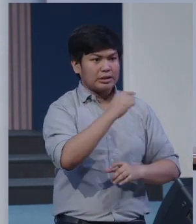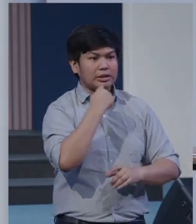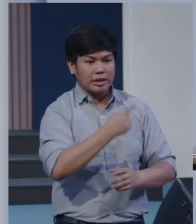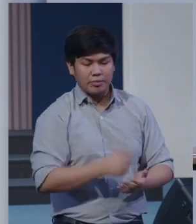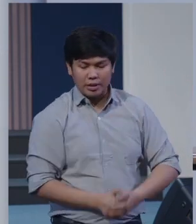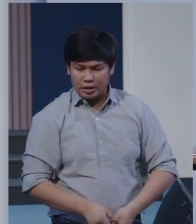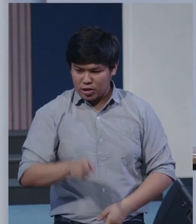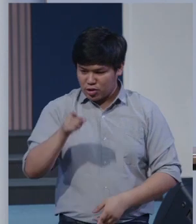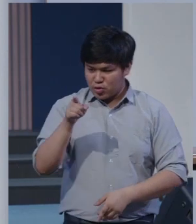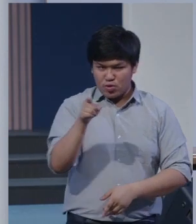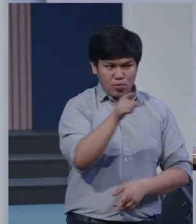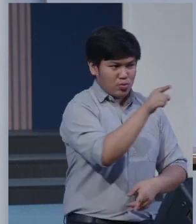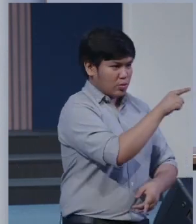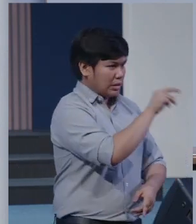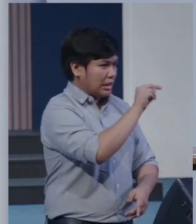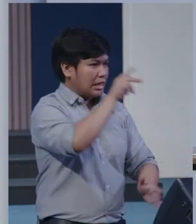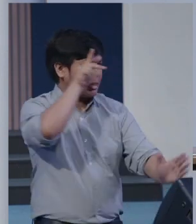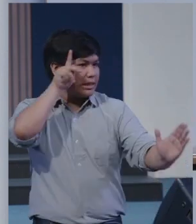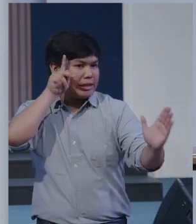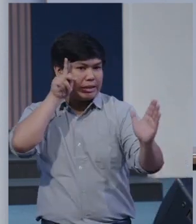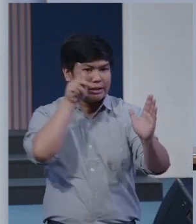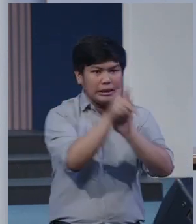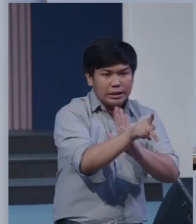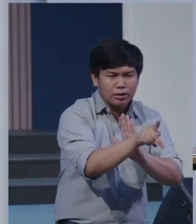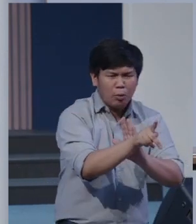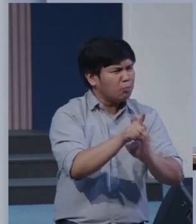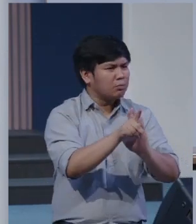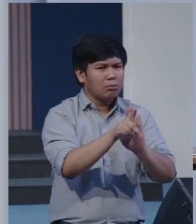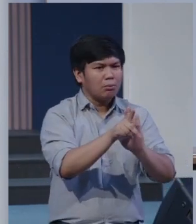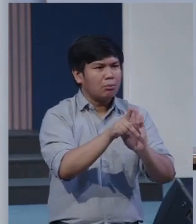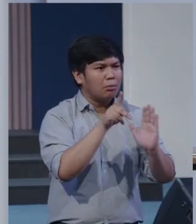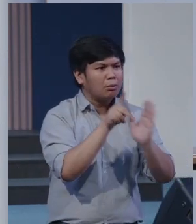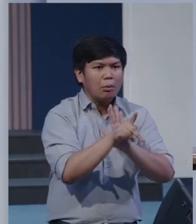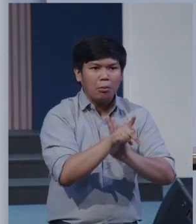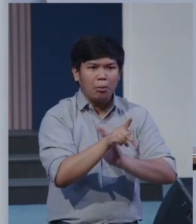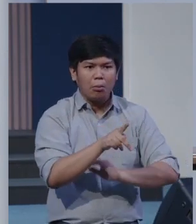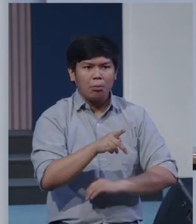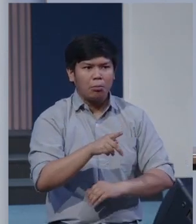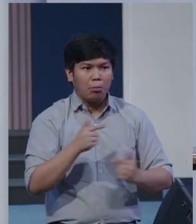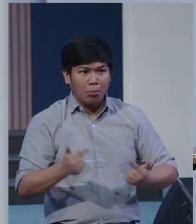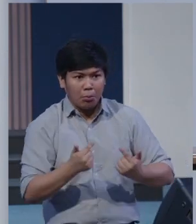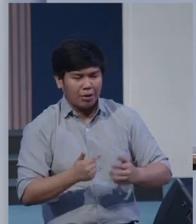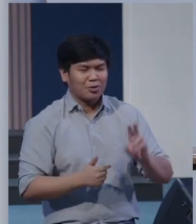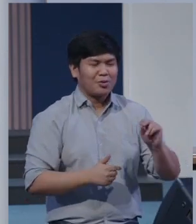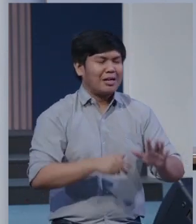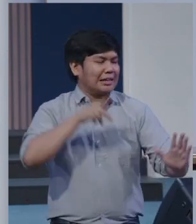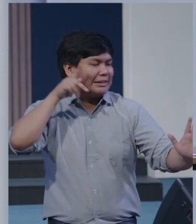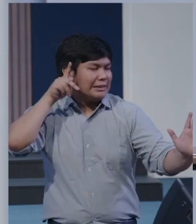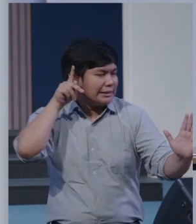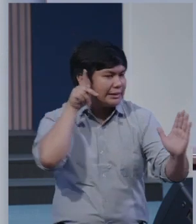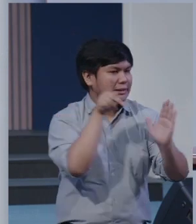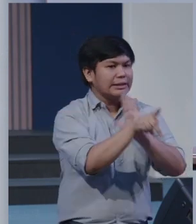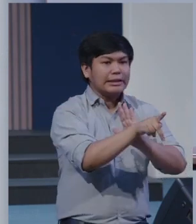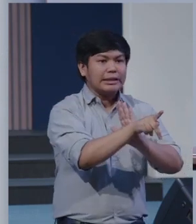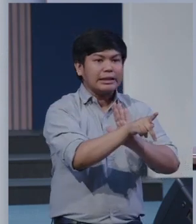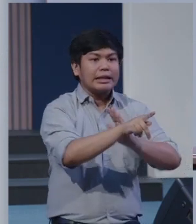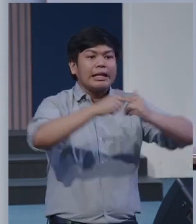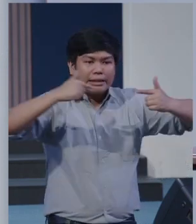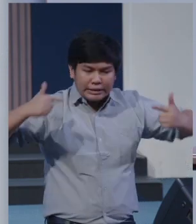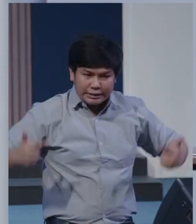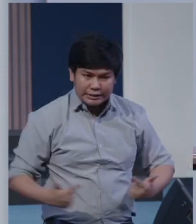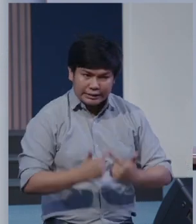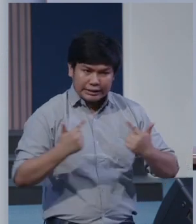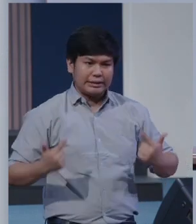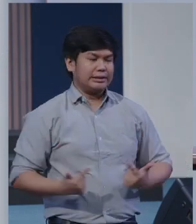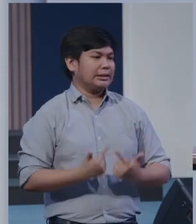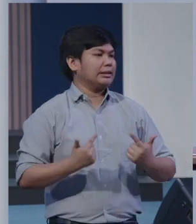may therefore no so we have to see what it is there for ' ba So put to Death therefore